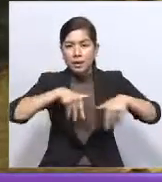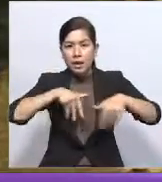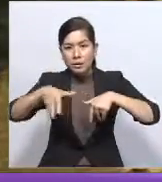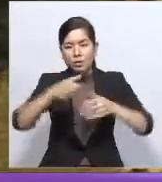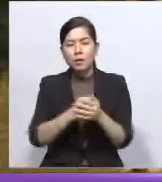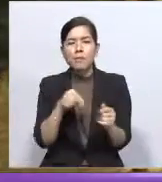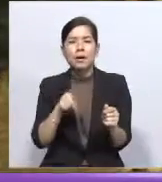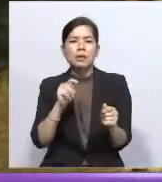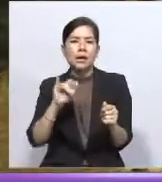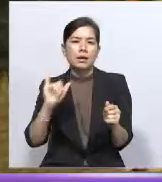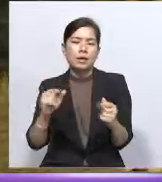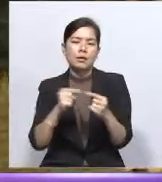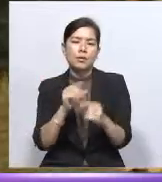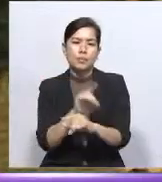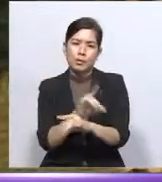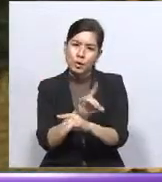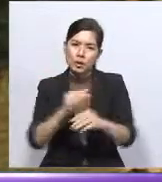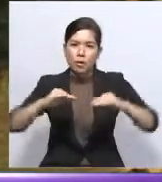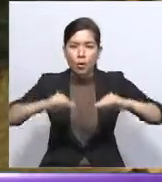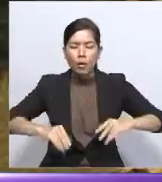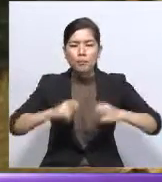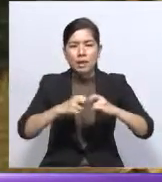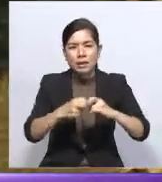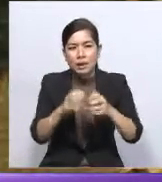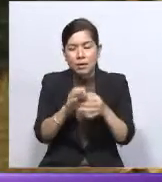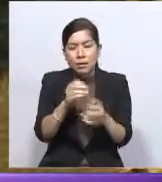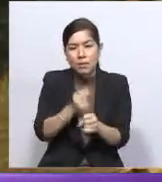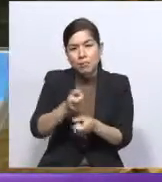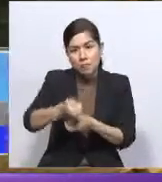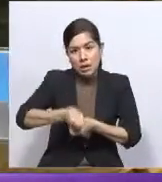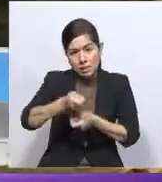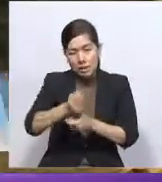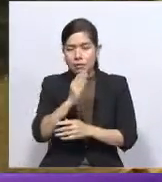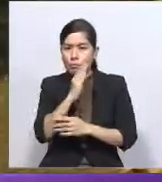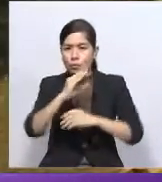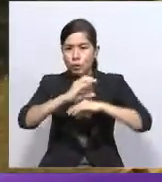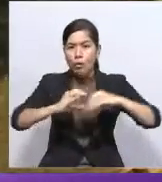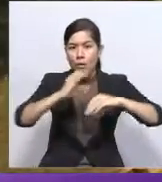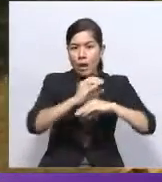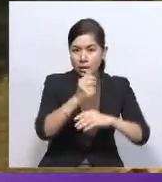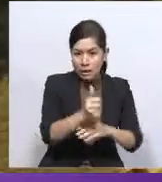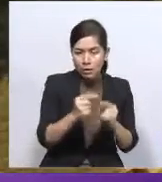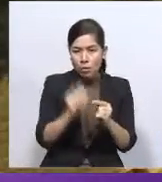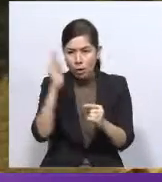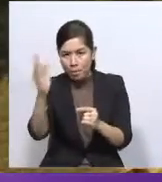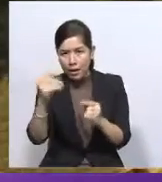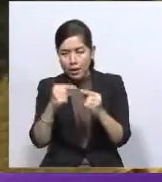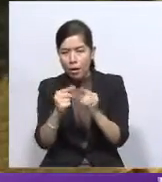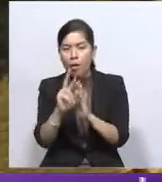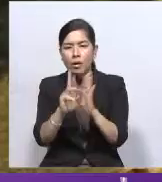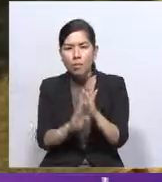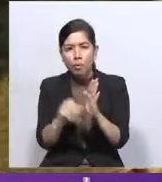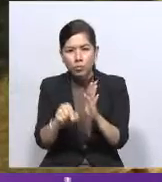เพื่อช่วยลดค่าใช้จ่ายในการทำเกษตรนะครับโดยหากโครงการนี้ประสบความสำเร็จกระทรวงพลังงานก็เตรียมนำระบบนี้ไปติดตั้งให้กับเกษตรกร